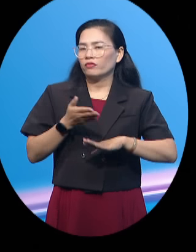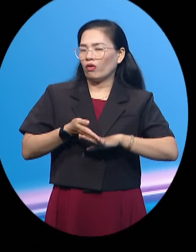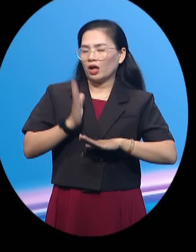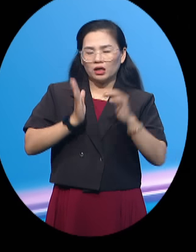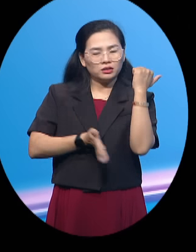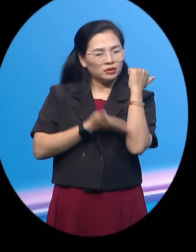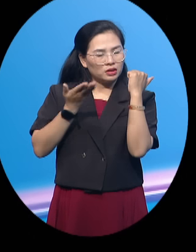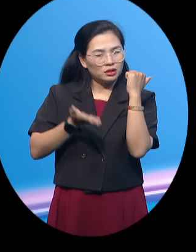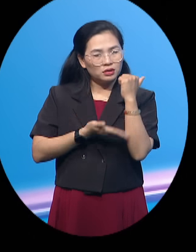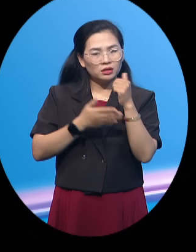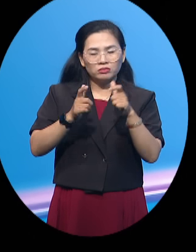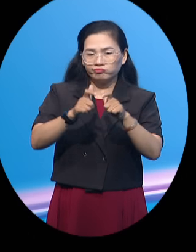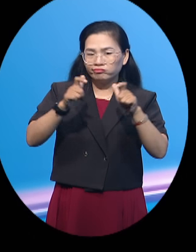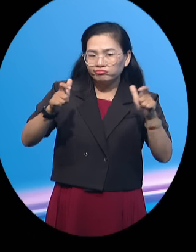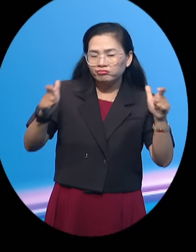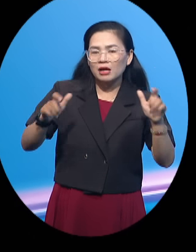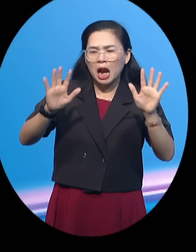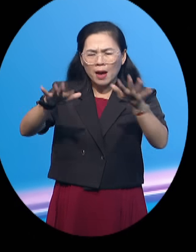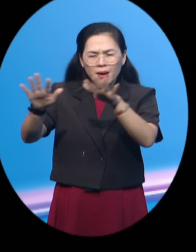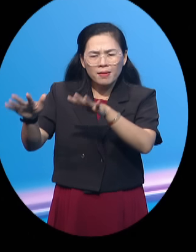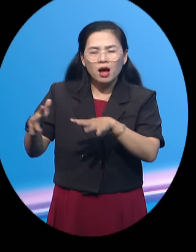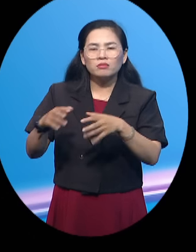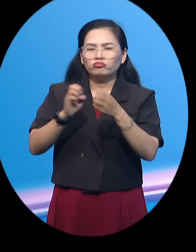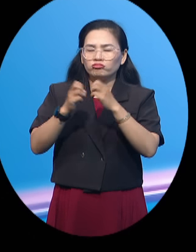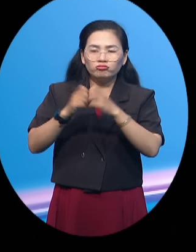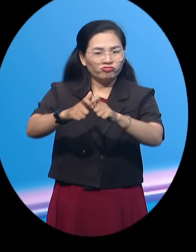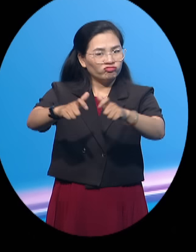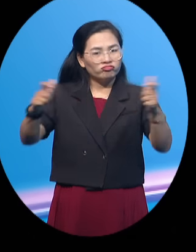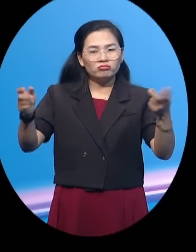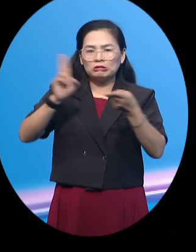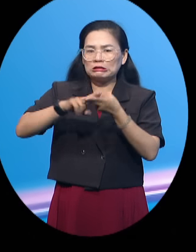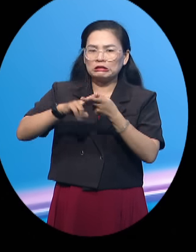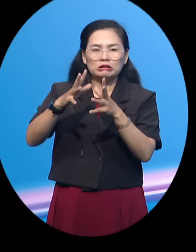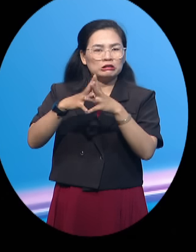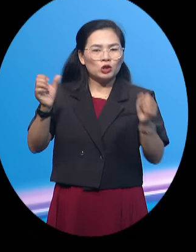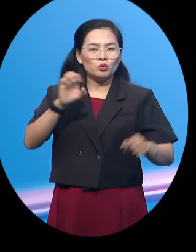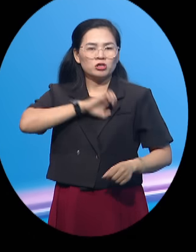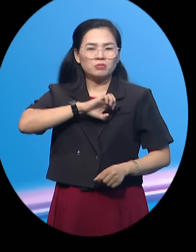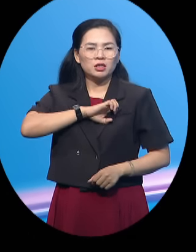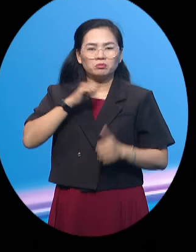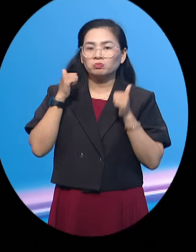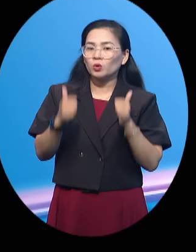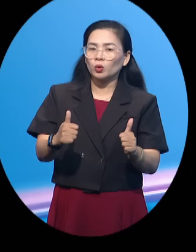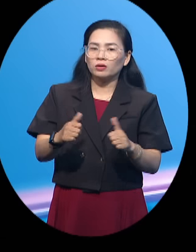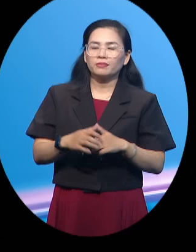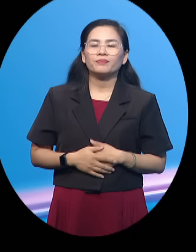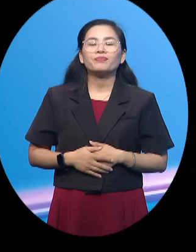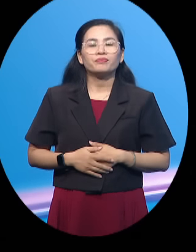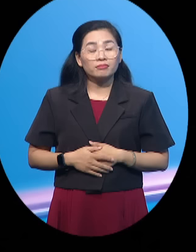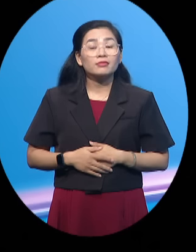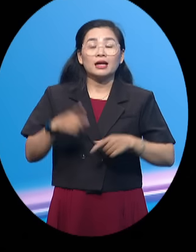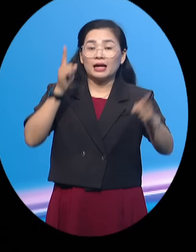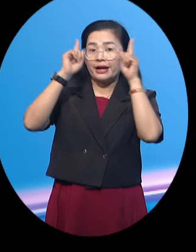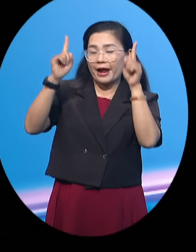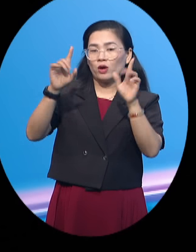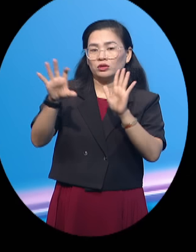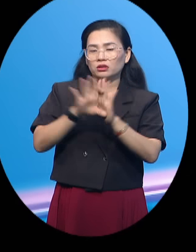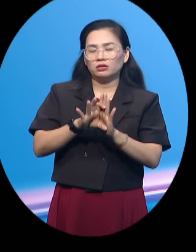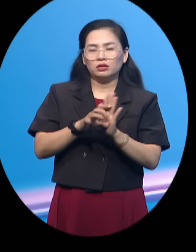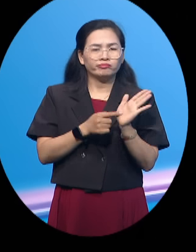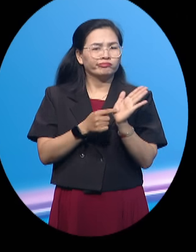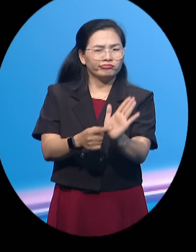xây dựng, vận hành hệ thống sản xuất hàng loạt quy mô lớn càng sớm càng tốt. Lãnh đạo Triều Tiên đồng thời khẳng định Bình Nhưỡng